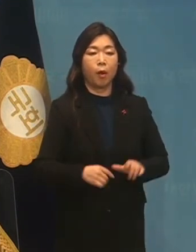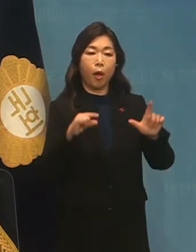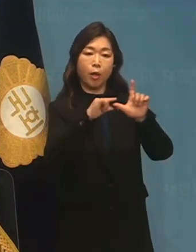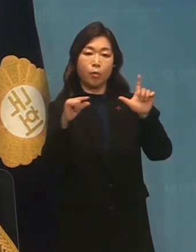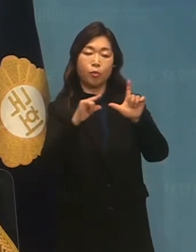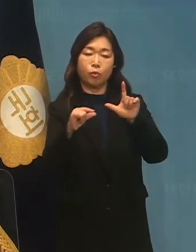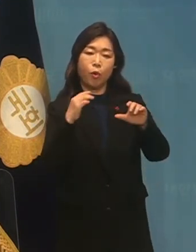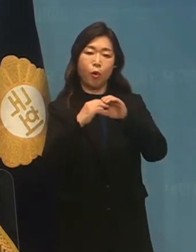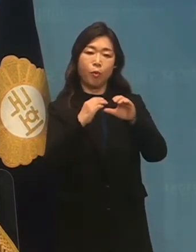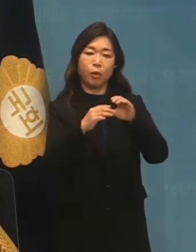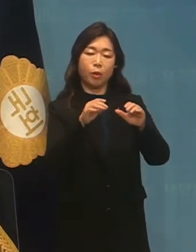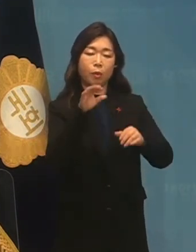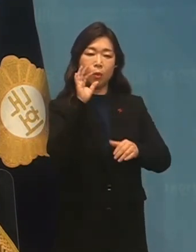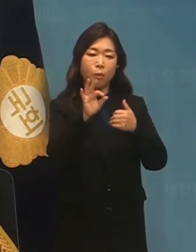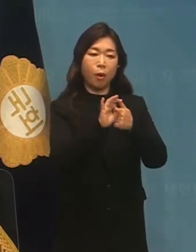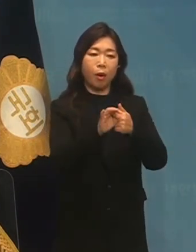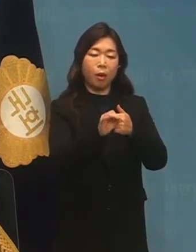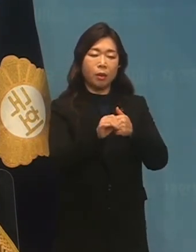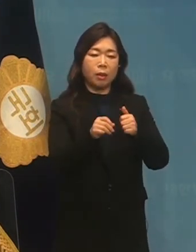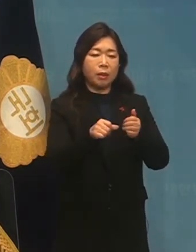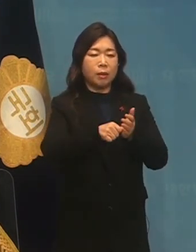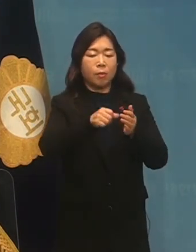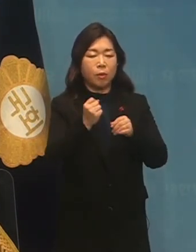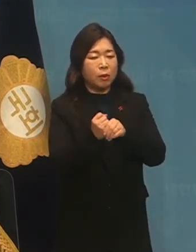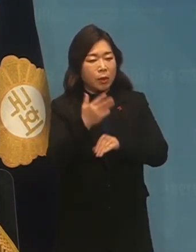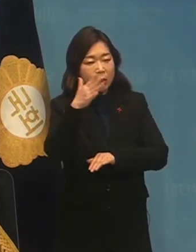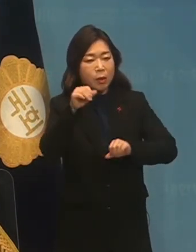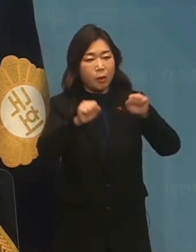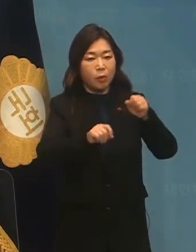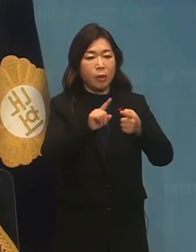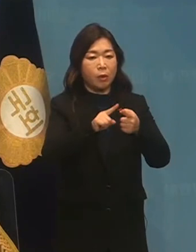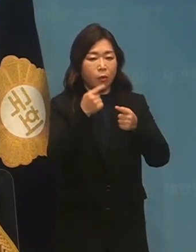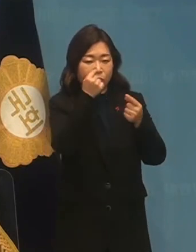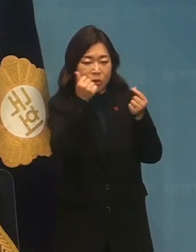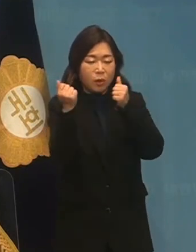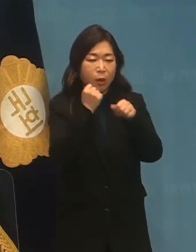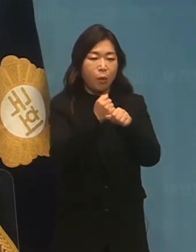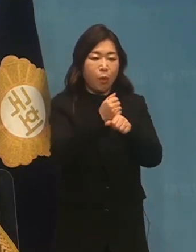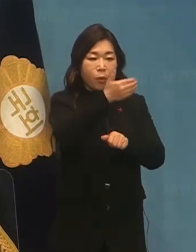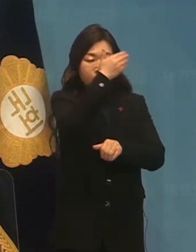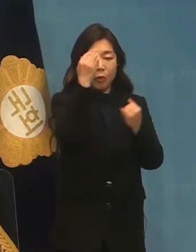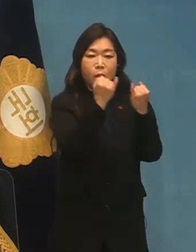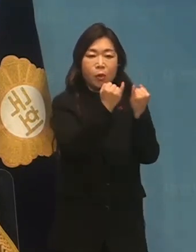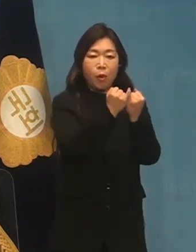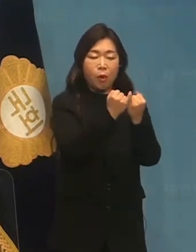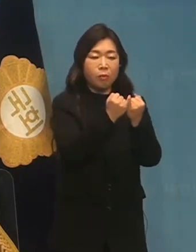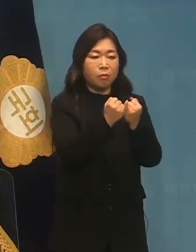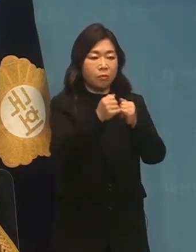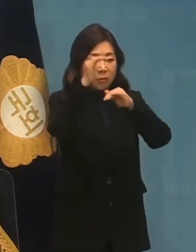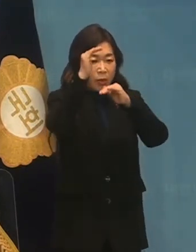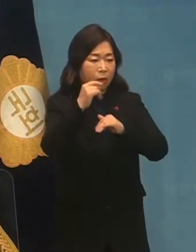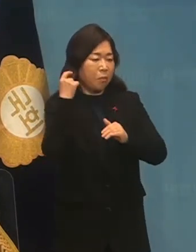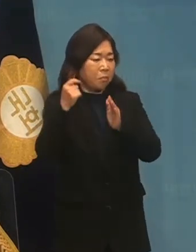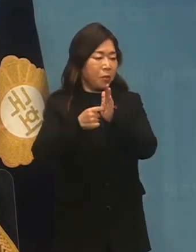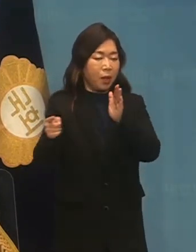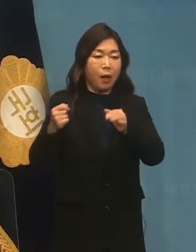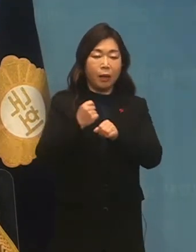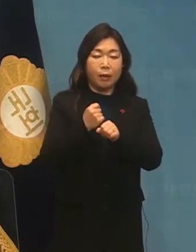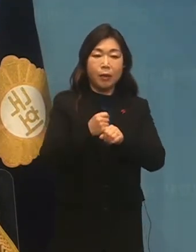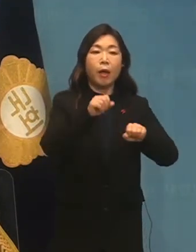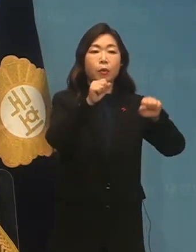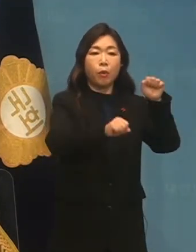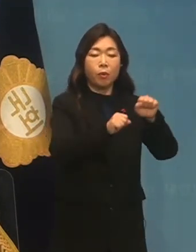일부 커뮤니티의 과잉 대표된 의견에 눈치 보며 청년 여성의 목소리를 외면하는 후보는